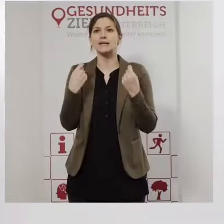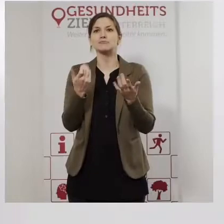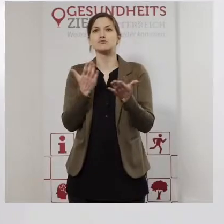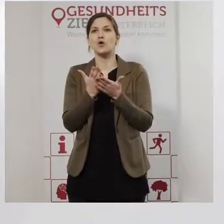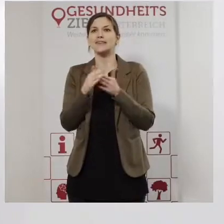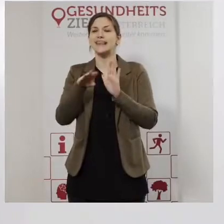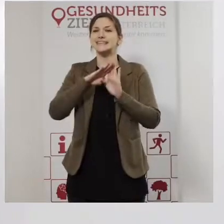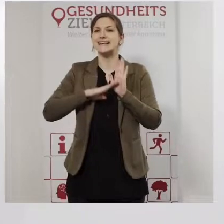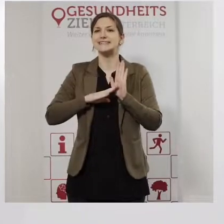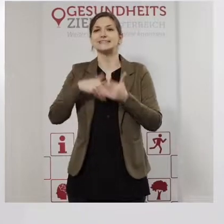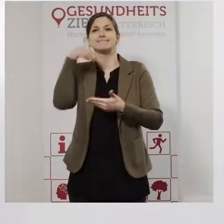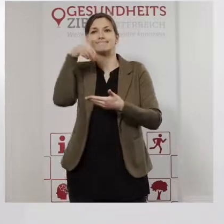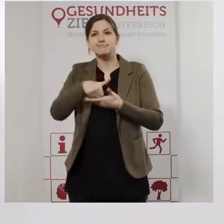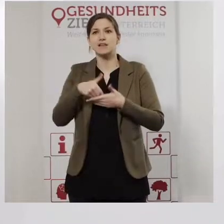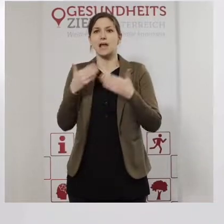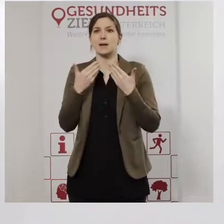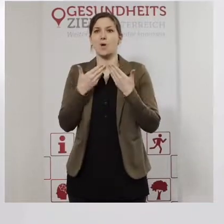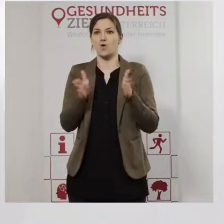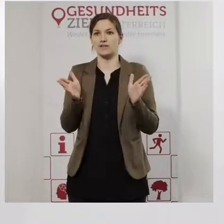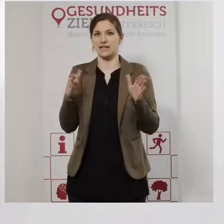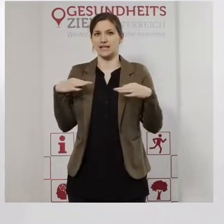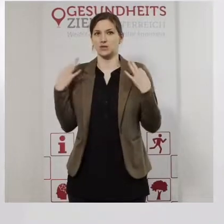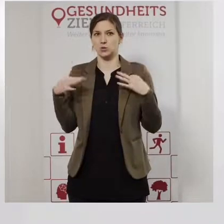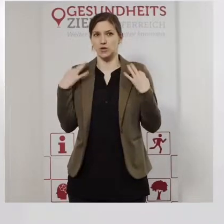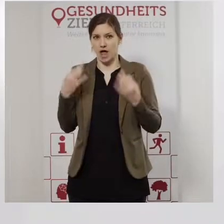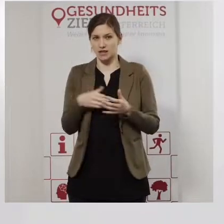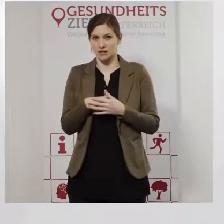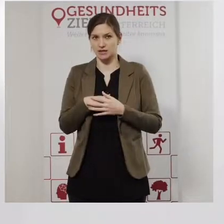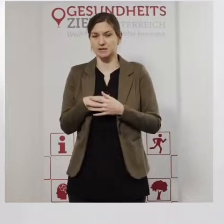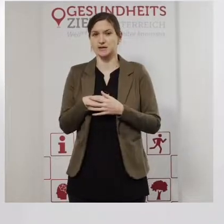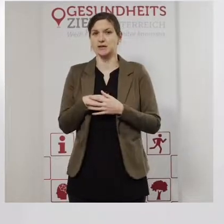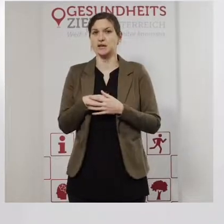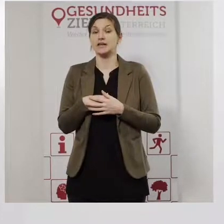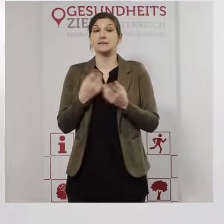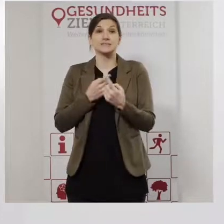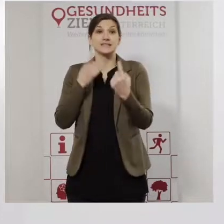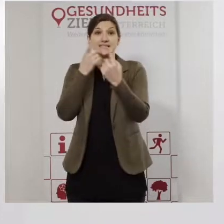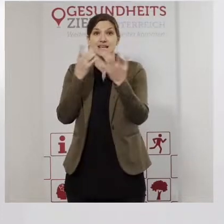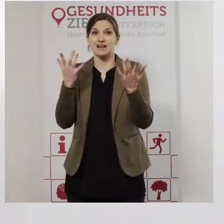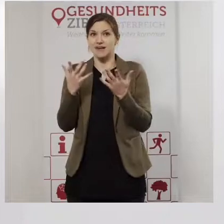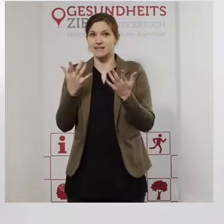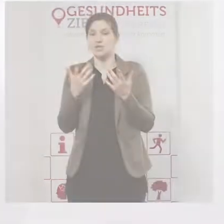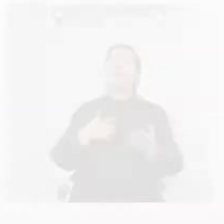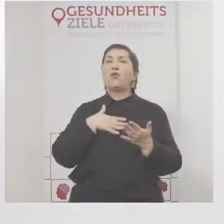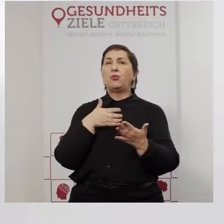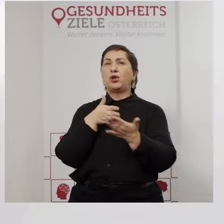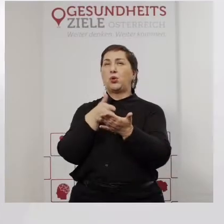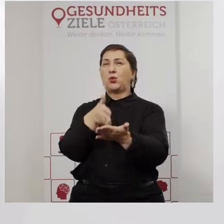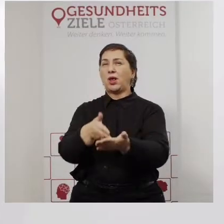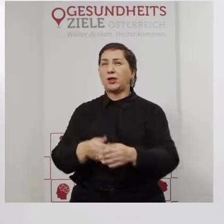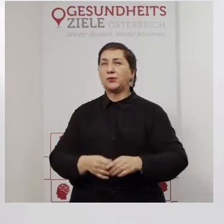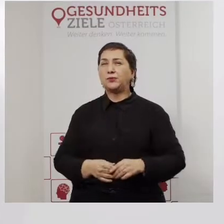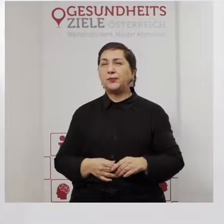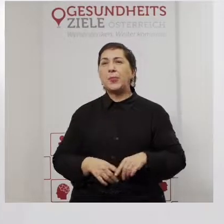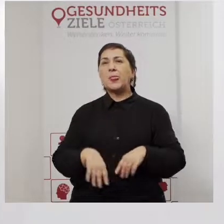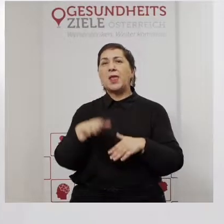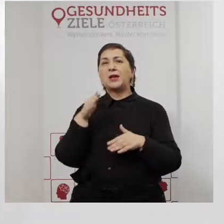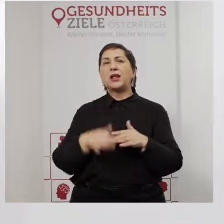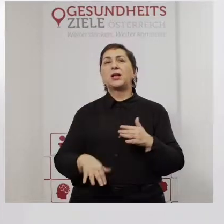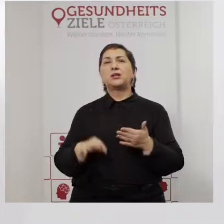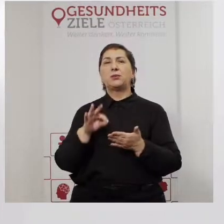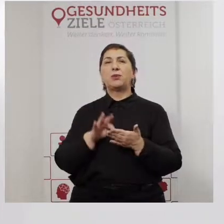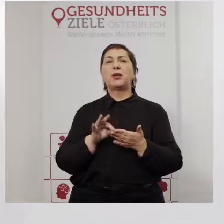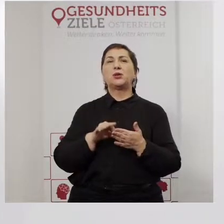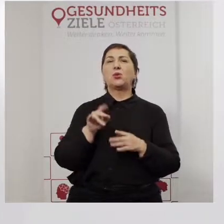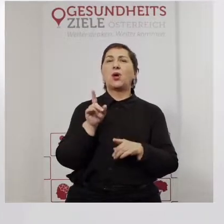Das Ziel war eben die Ausarbeitung von Ideen zur Verbesserung der österreichischen Public Health Systeme. Und als letzter Punkt der